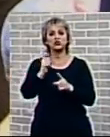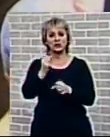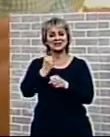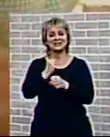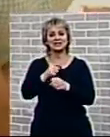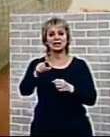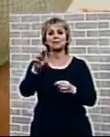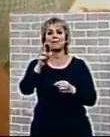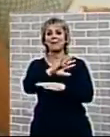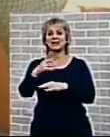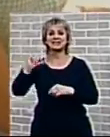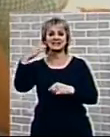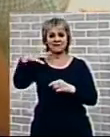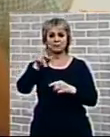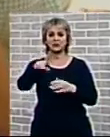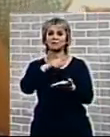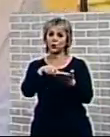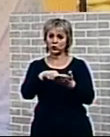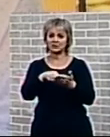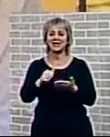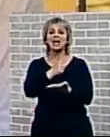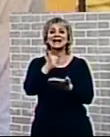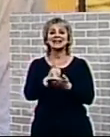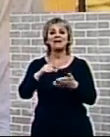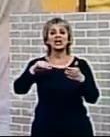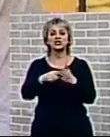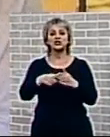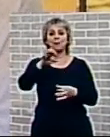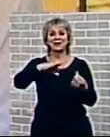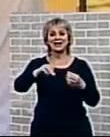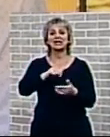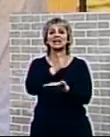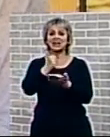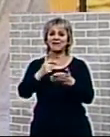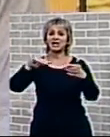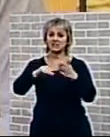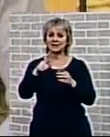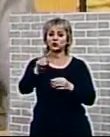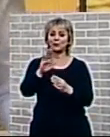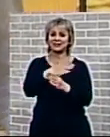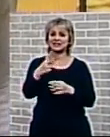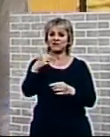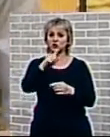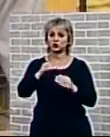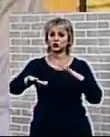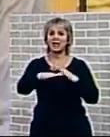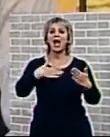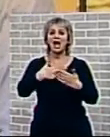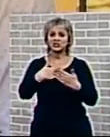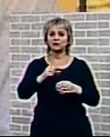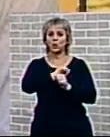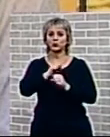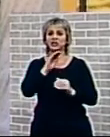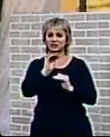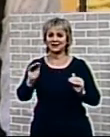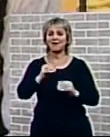сделать парк самым современным в городе. Главная идея проекта и главная концепция в том, чтобы разделить парк на две зоны – активного отдыха и